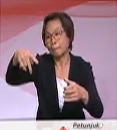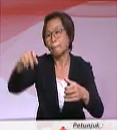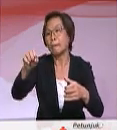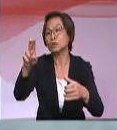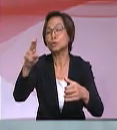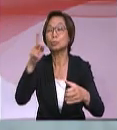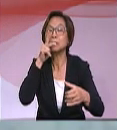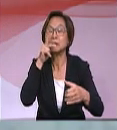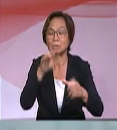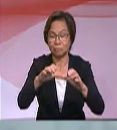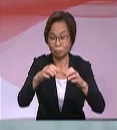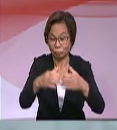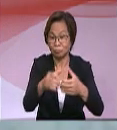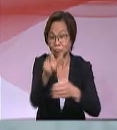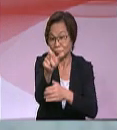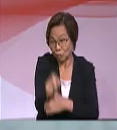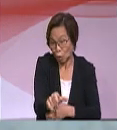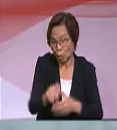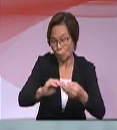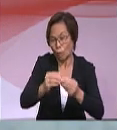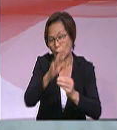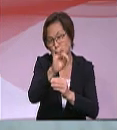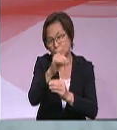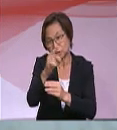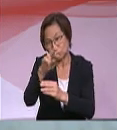Kes indeks pada kluster ini iaitu kes ke